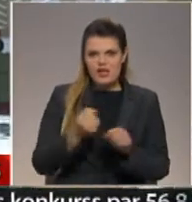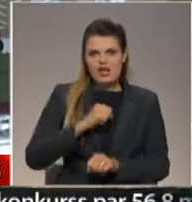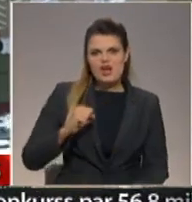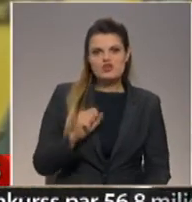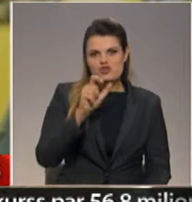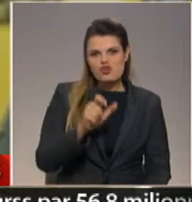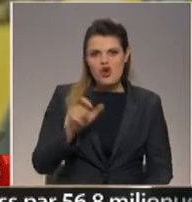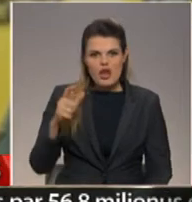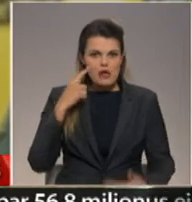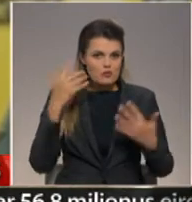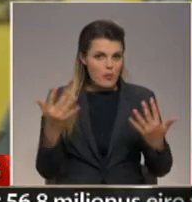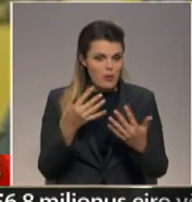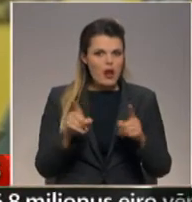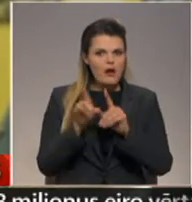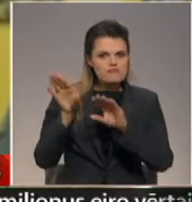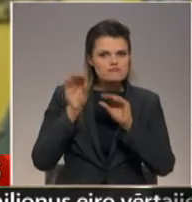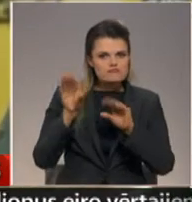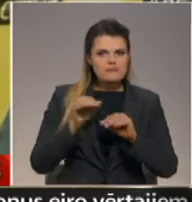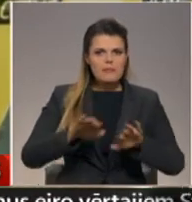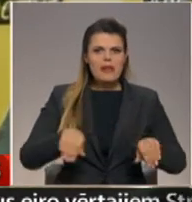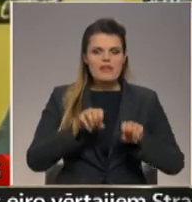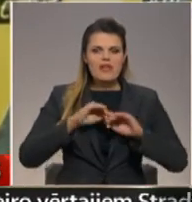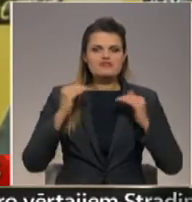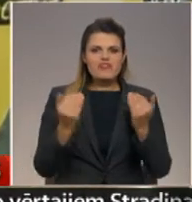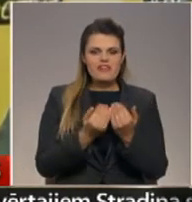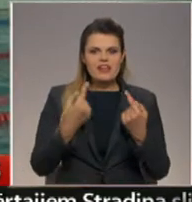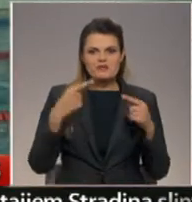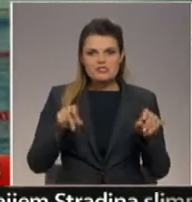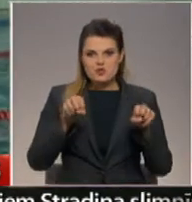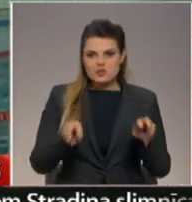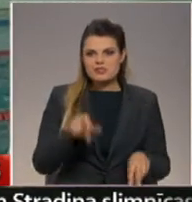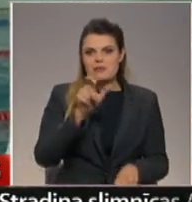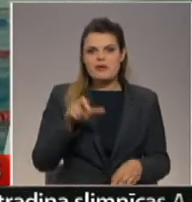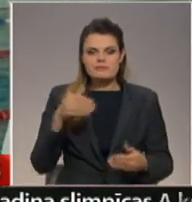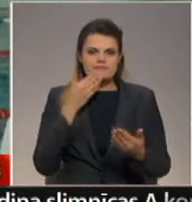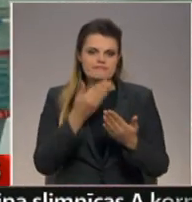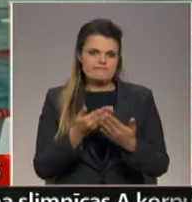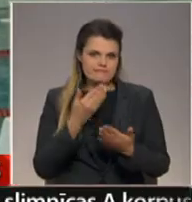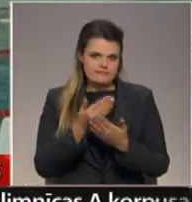kolēģu padomus, kā arī uzklausījis Peldēšanas federācijas un citu speciālistu